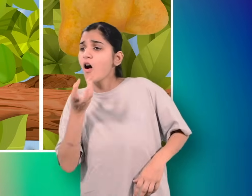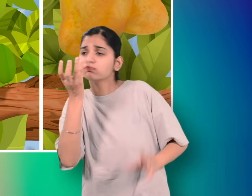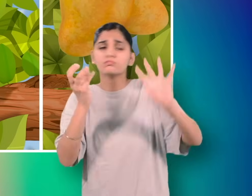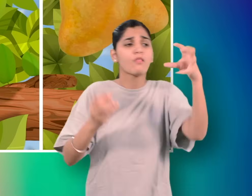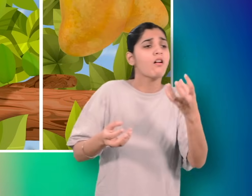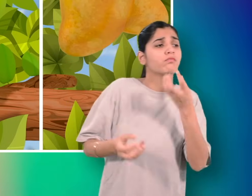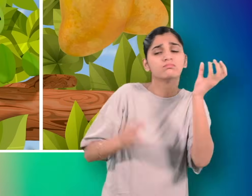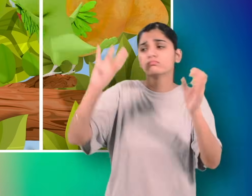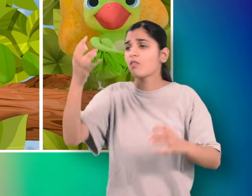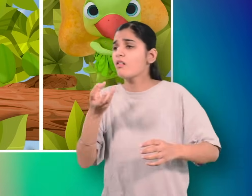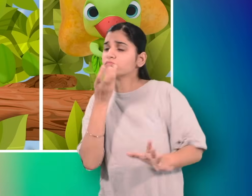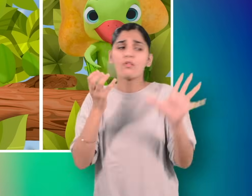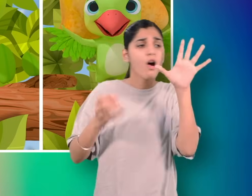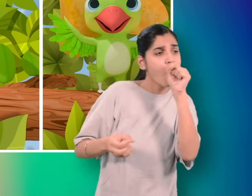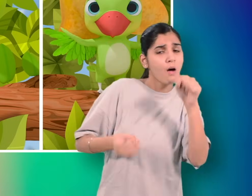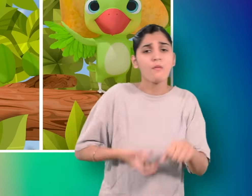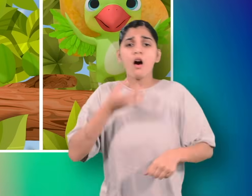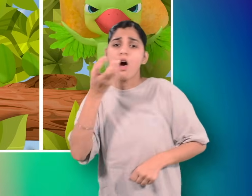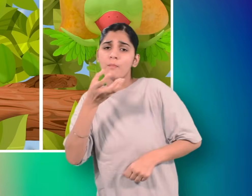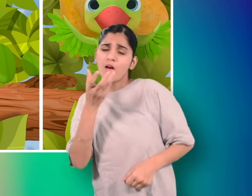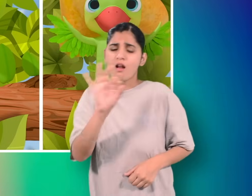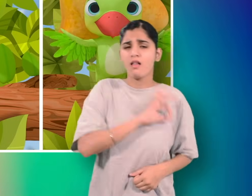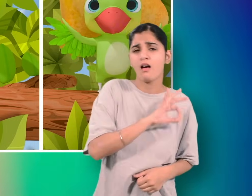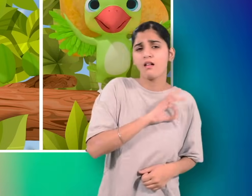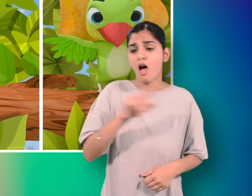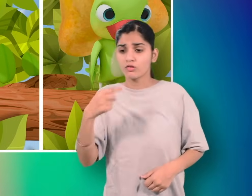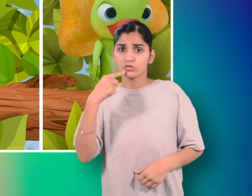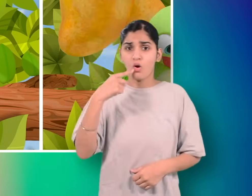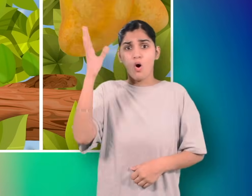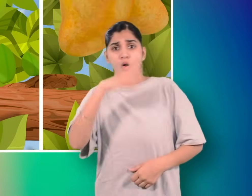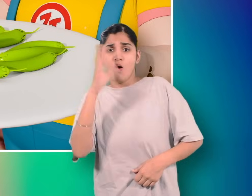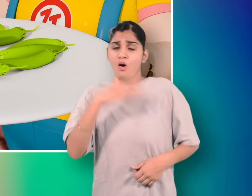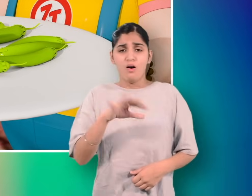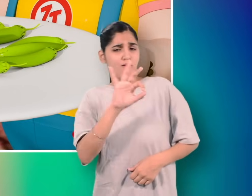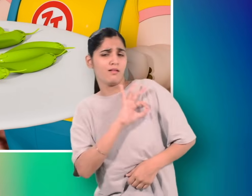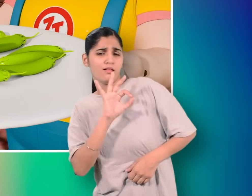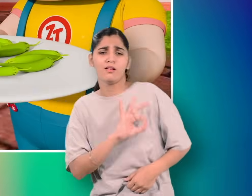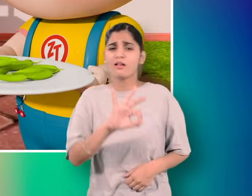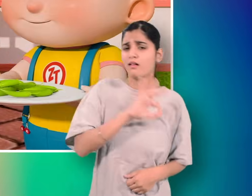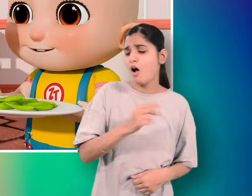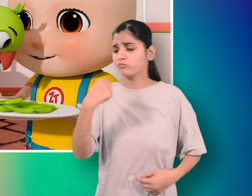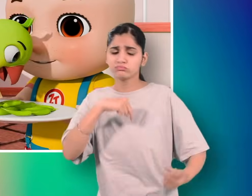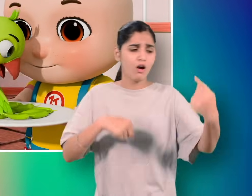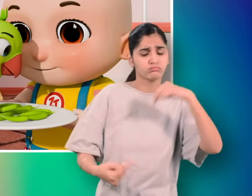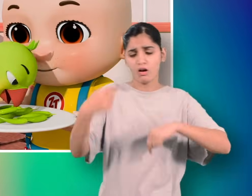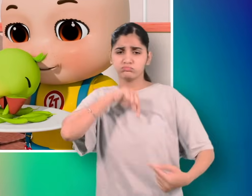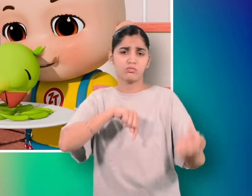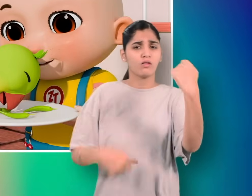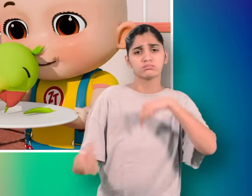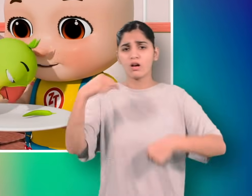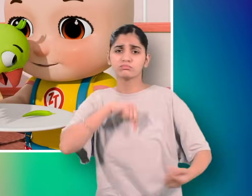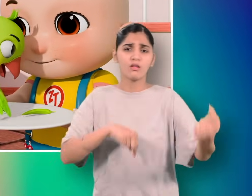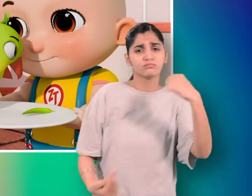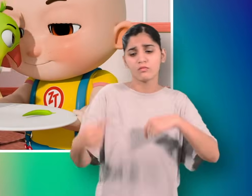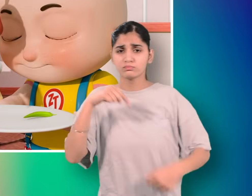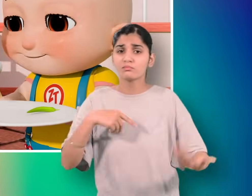एप्पल या अमरूद आम तो कुतर कुतर कर खाता हूँ। मिर्ची हरी पसंद मुझे है, झट से झट कर